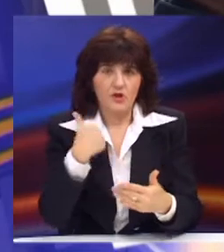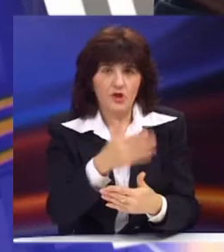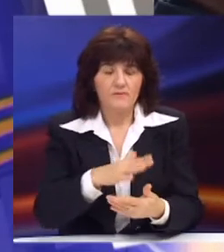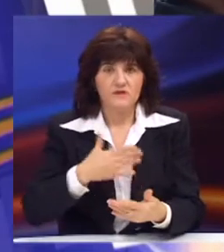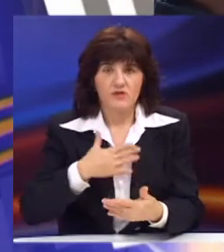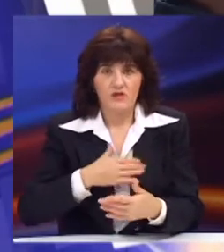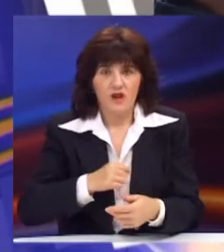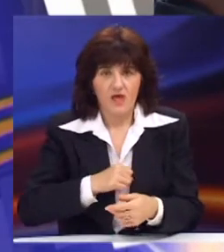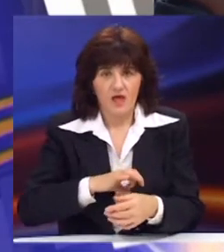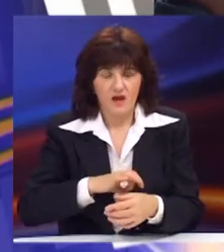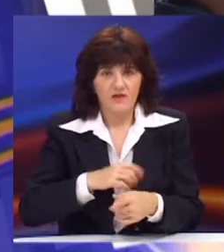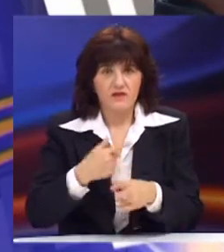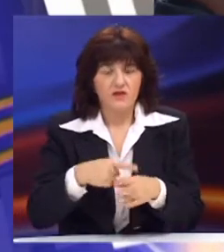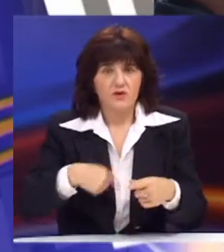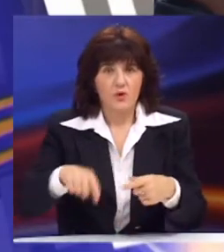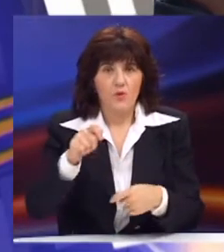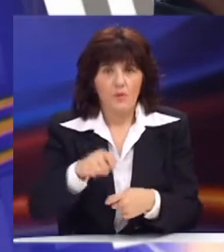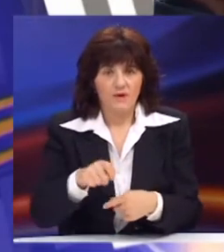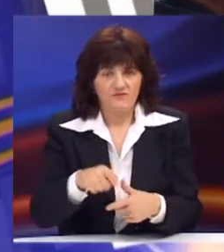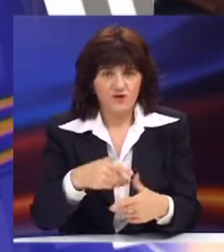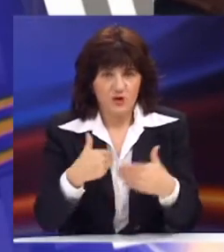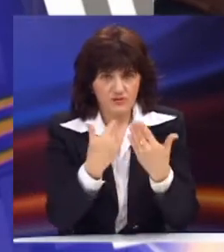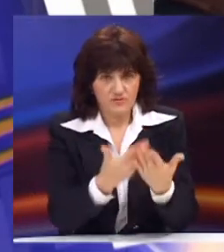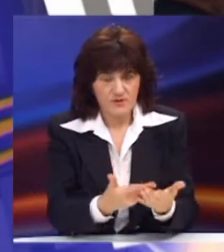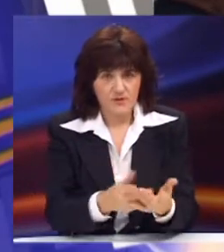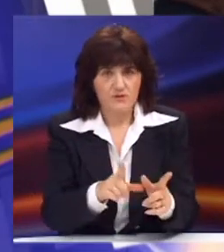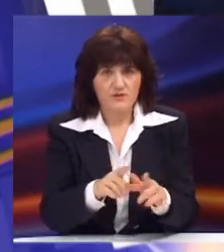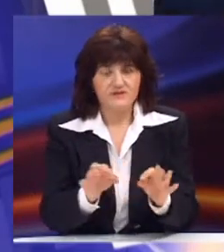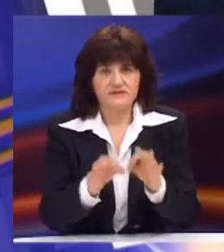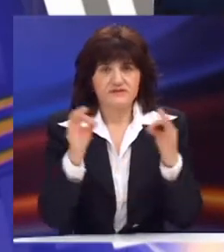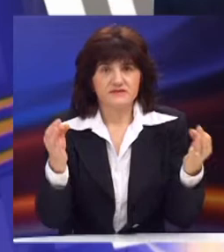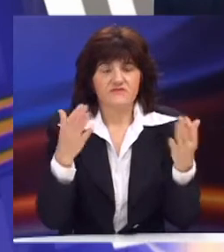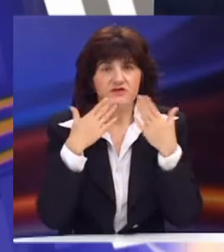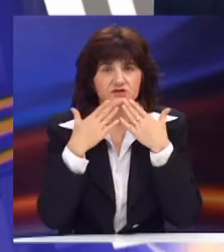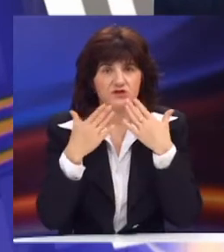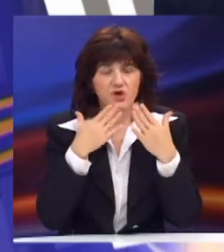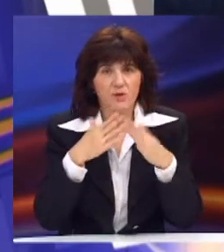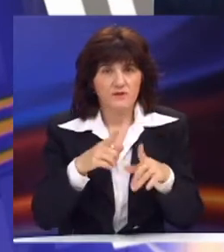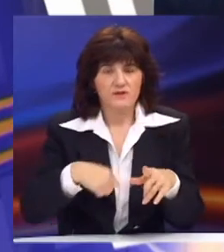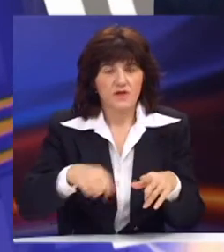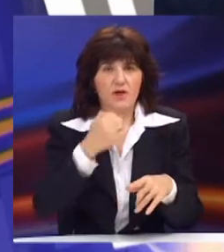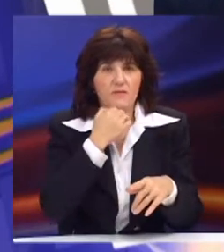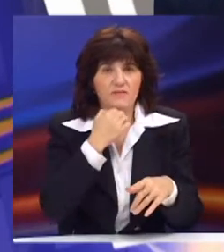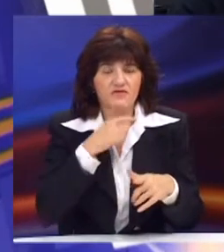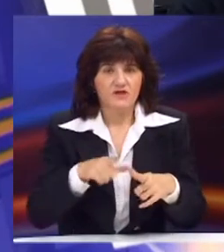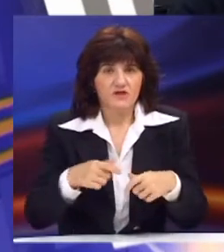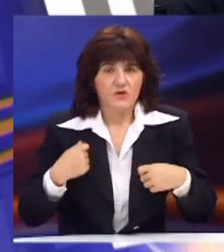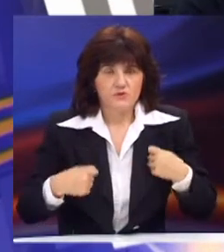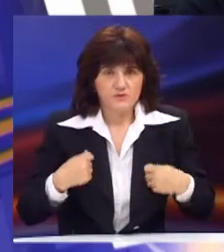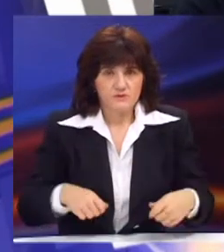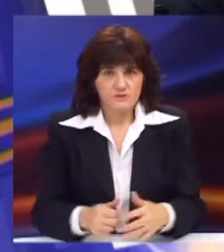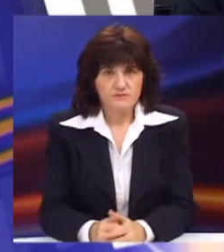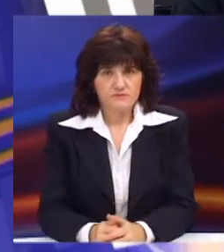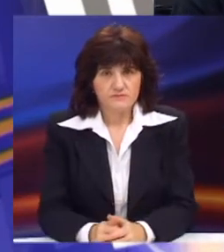predlog za nagrade, a konačnu odluku donosi Upravni odbor Komore. Nagrade će biti dodeljene na svečanoj sednici Skupštine regionalne privredne